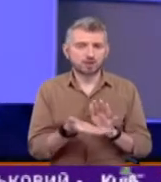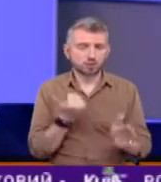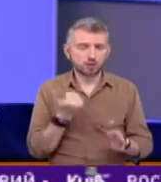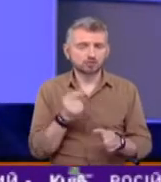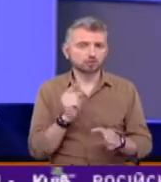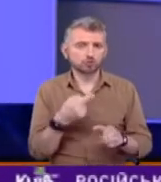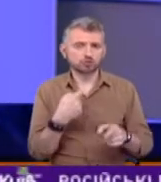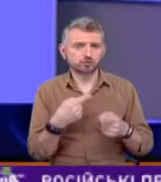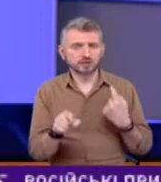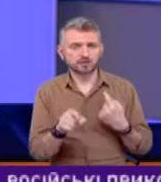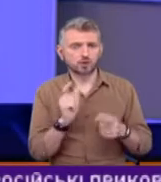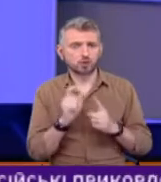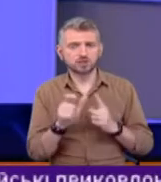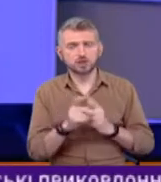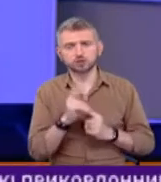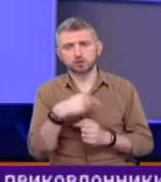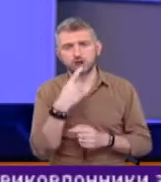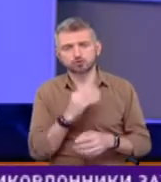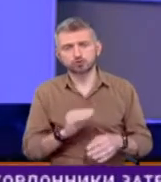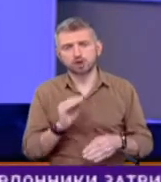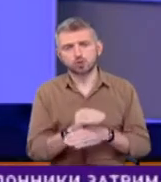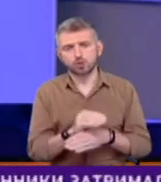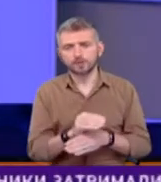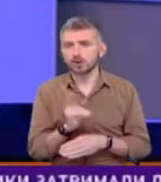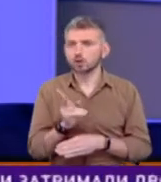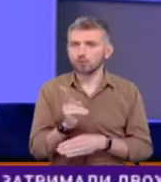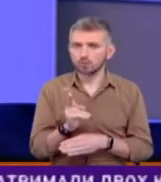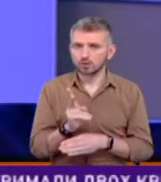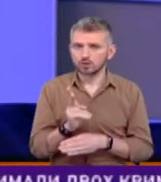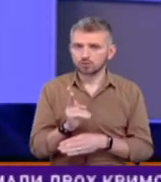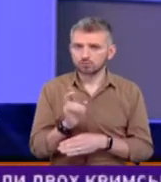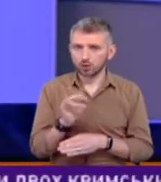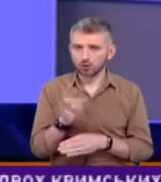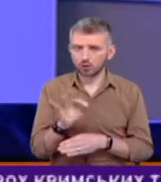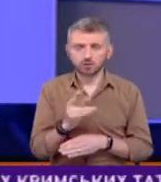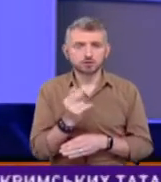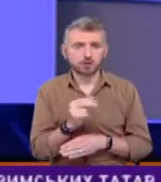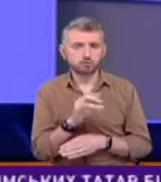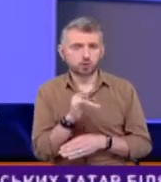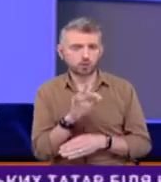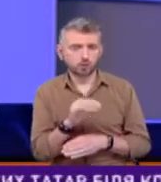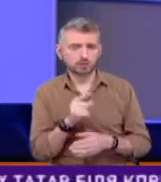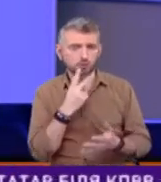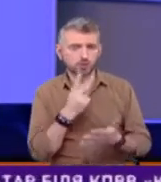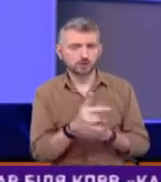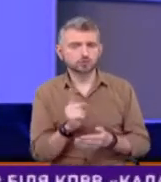тут розділилися коментатори. Одні кажуть, що додало. Кому? Бо... Саме Юрію Анатолійовичу, так? Бойку, бо це показало, що